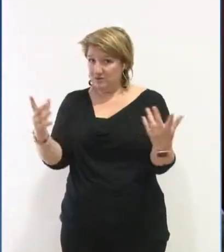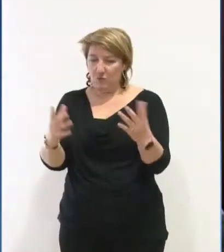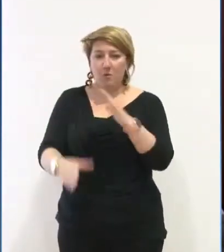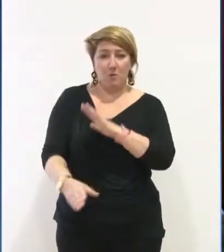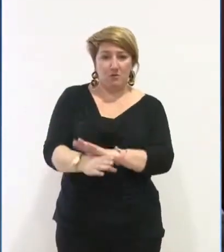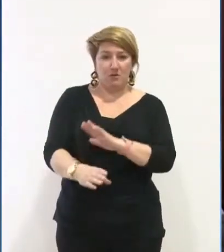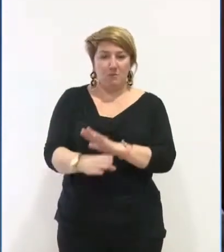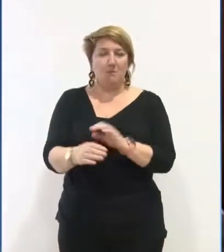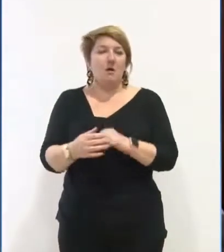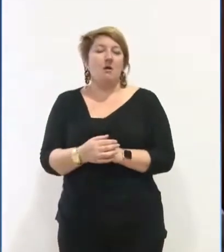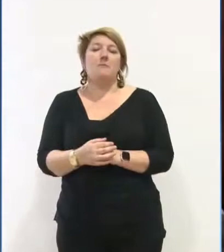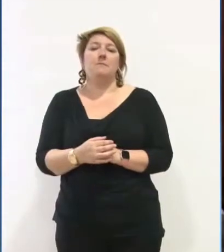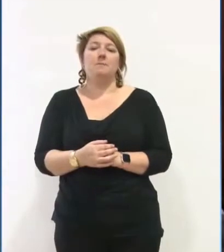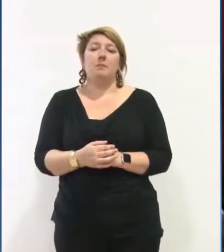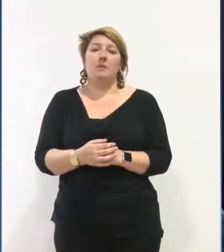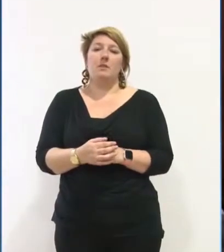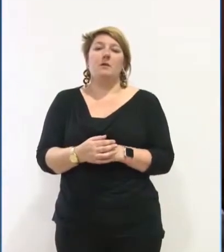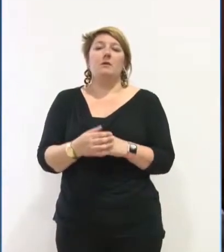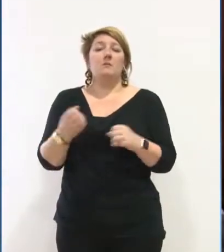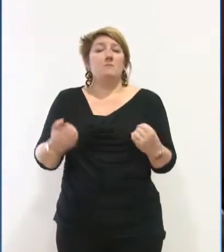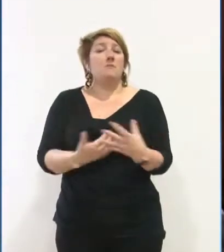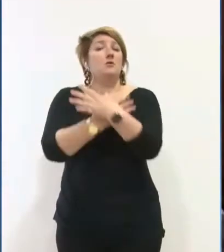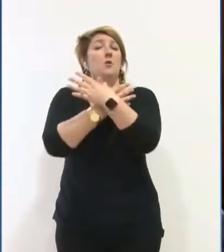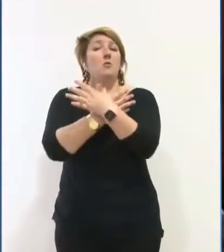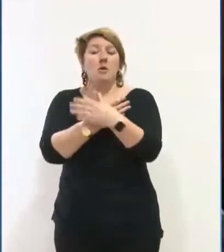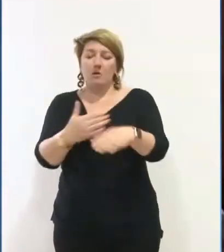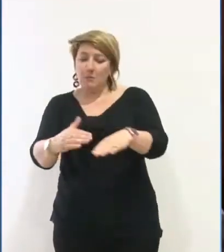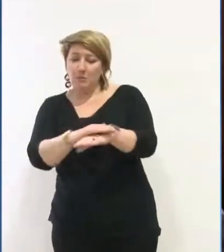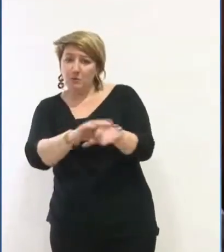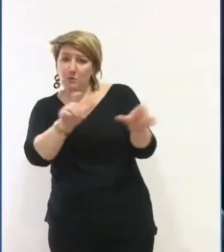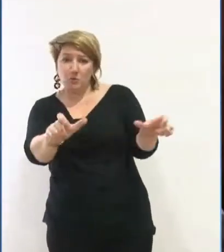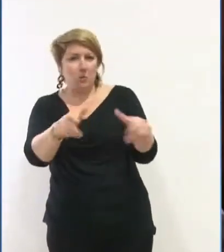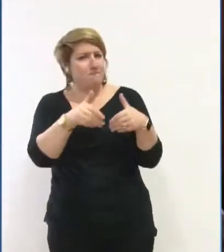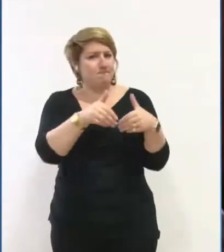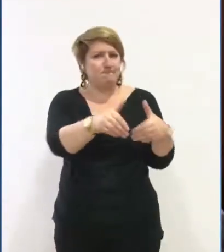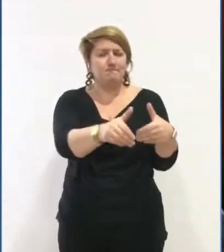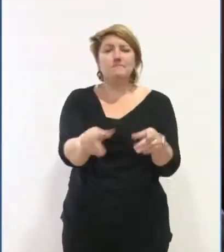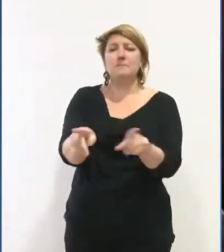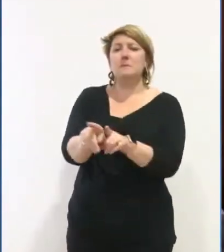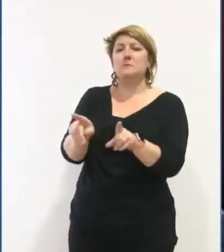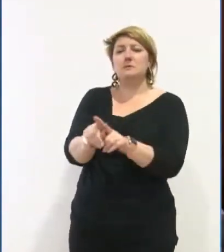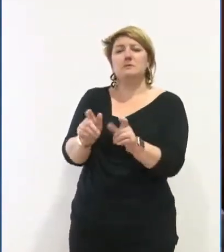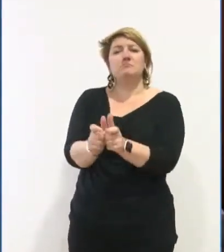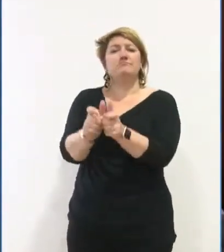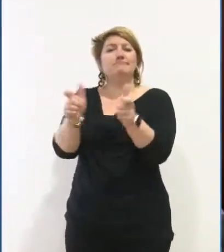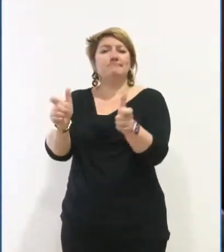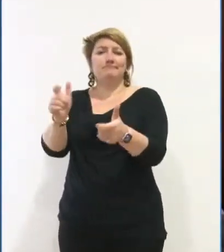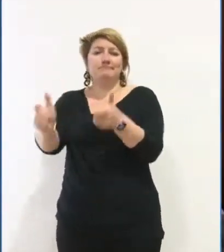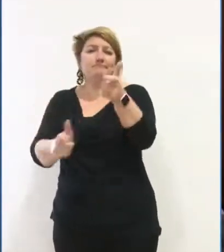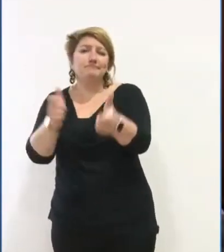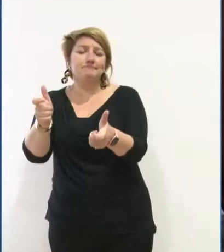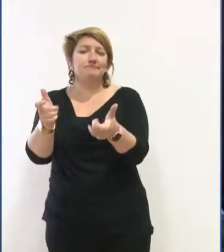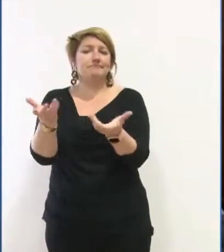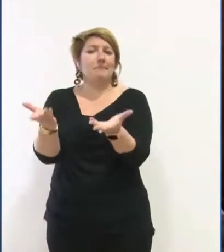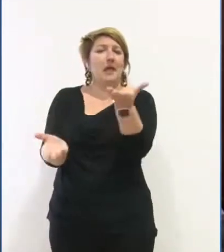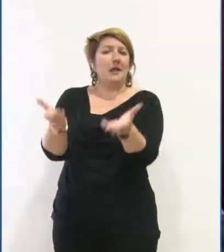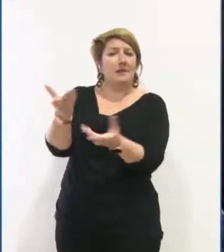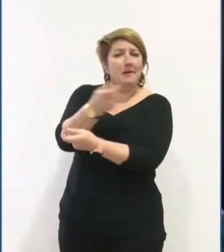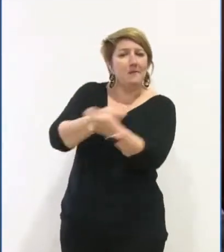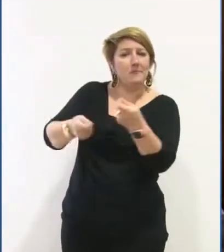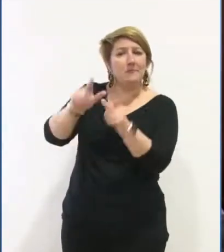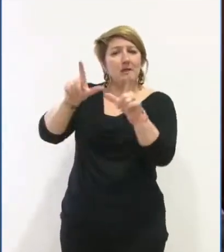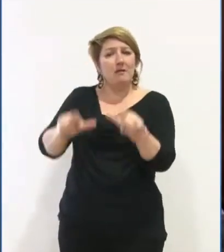du maintien du contrôle politique de la métropole et l'équilibre économique du bailleur sans diminuer les services de